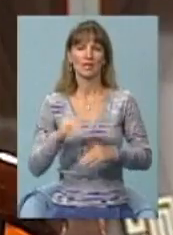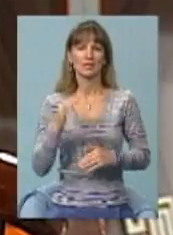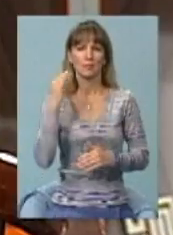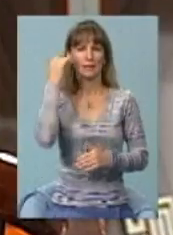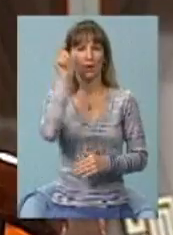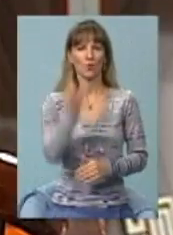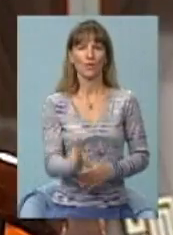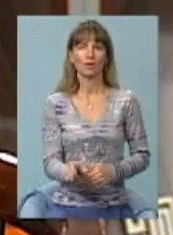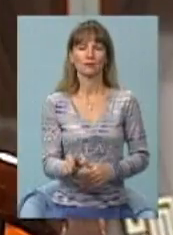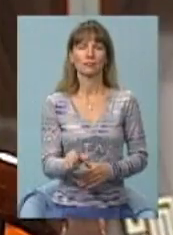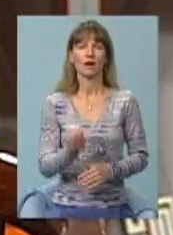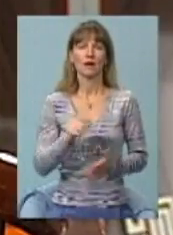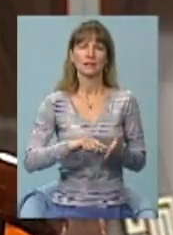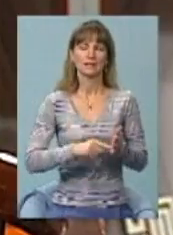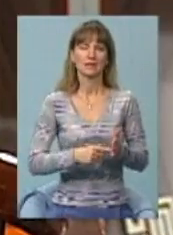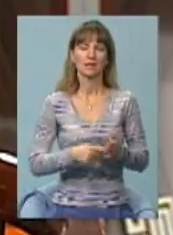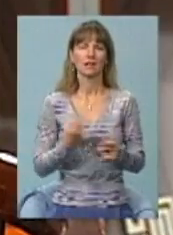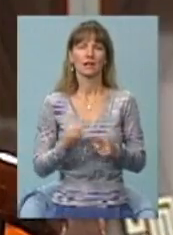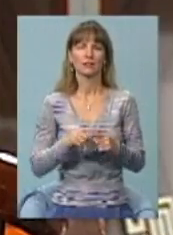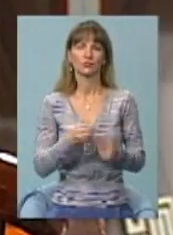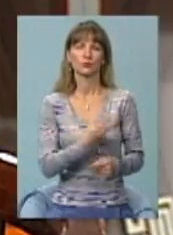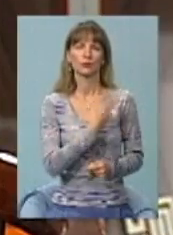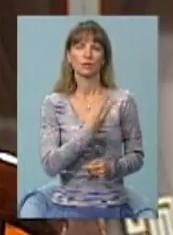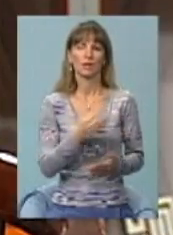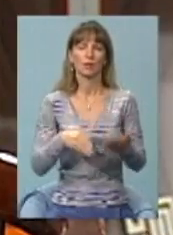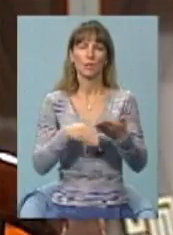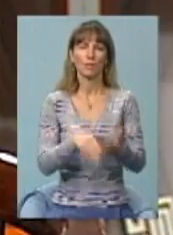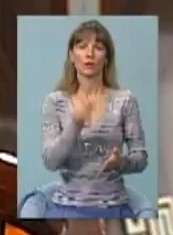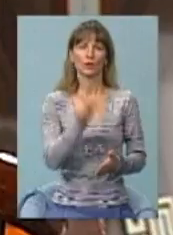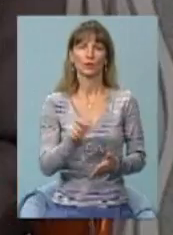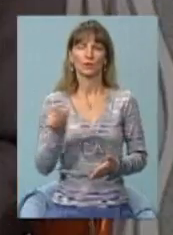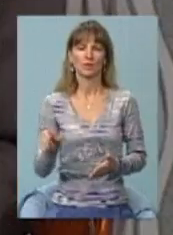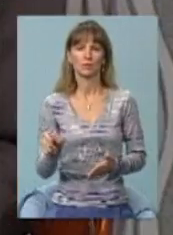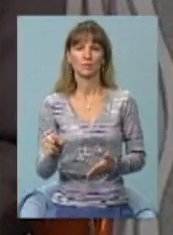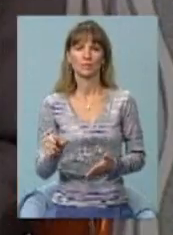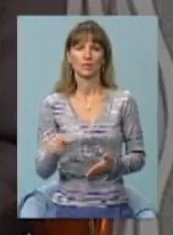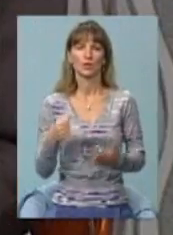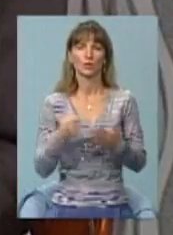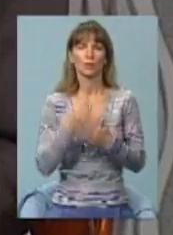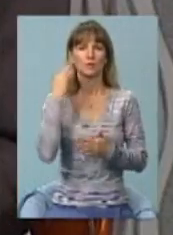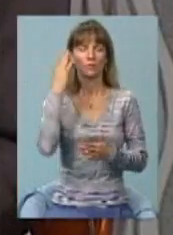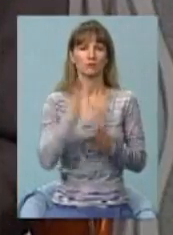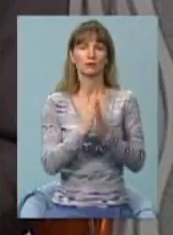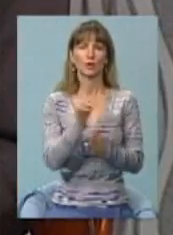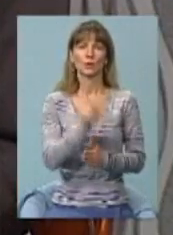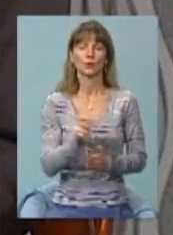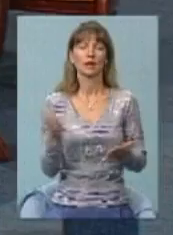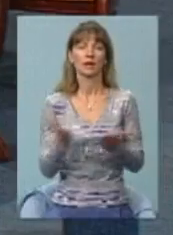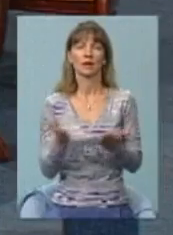психолога. Основна мета – це бажання допомогти людям. До психолога звертаються люди,